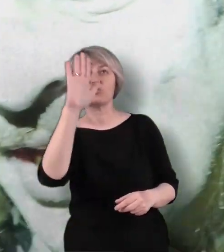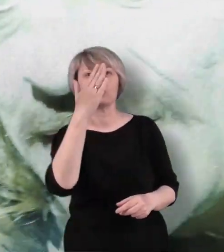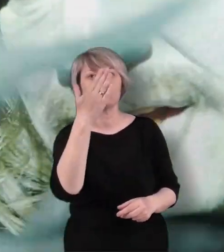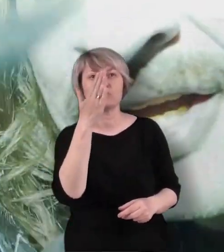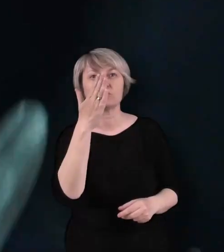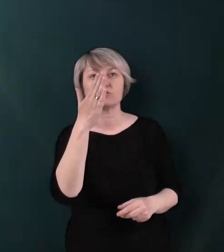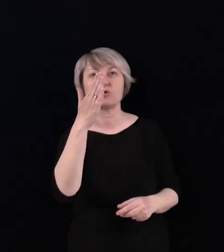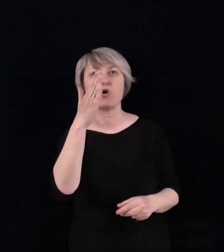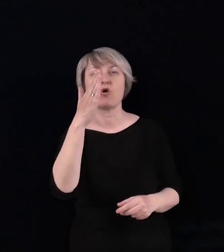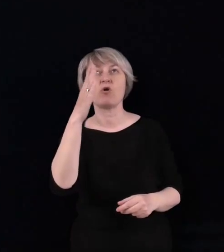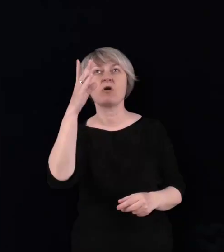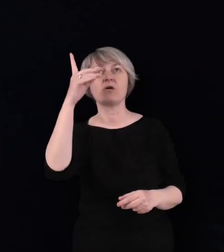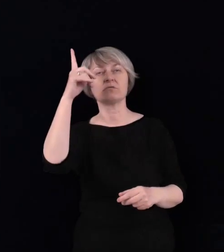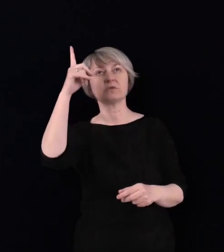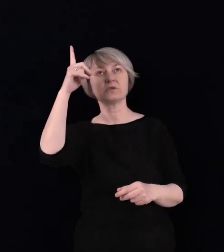i